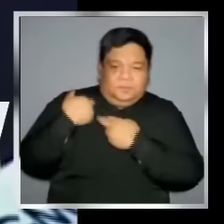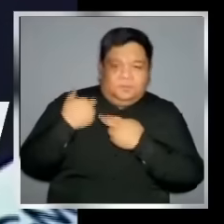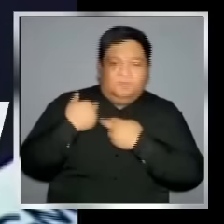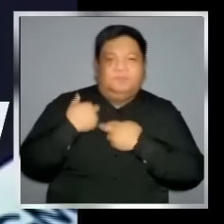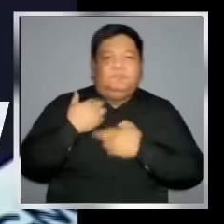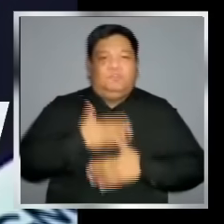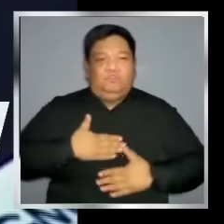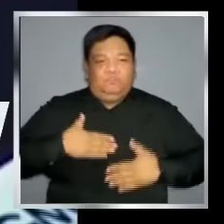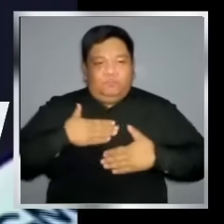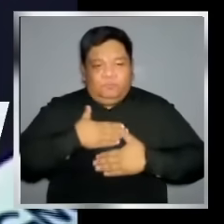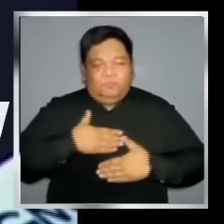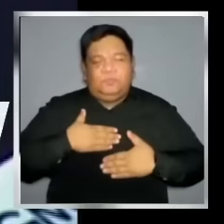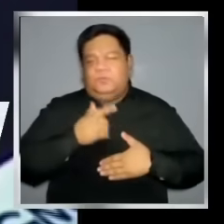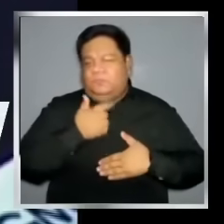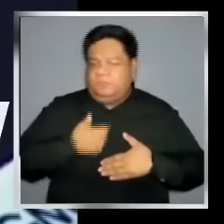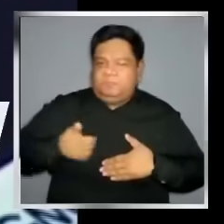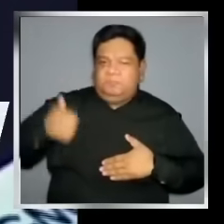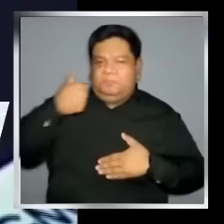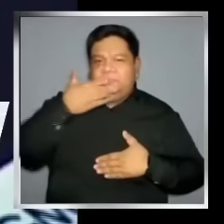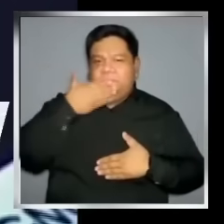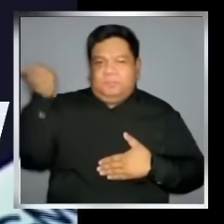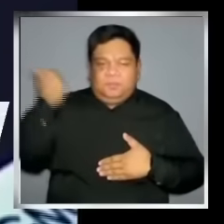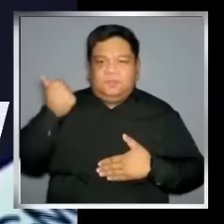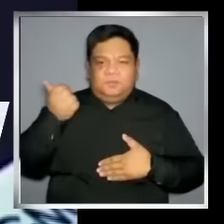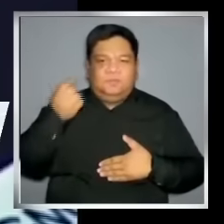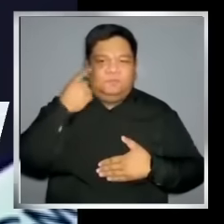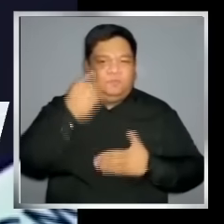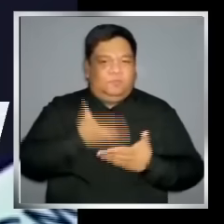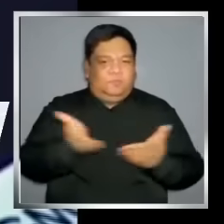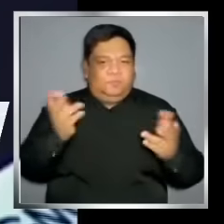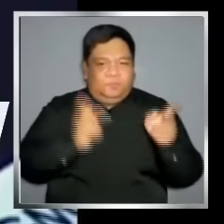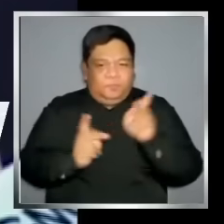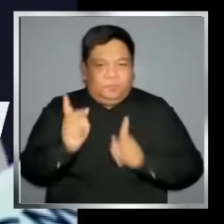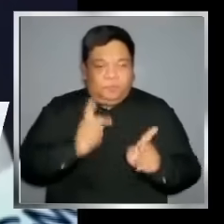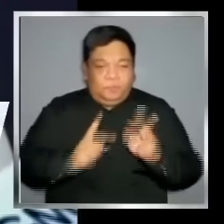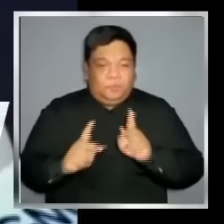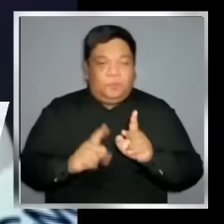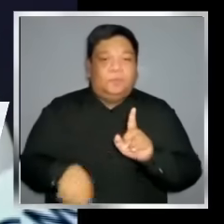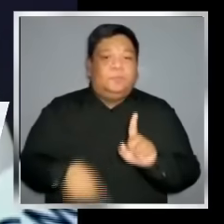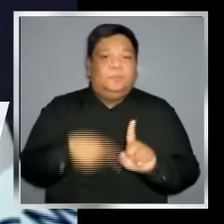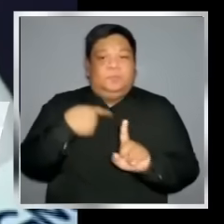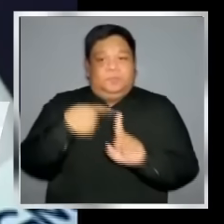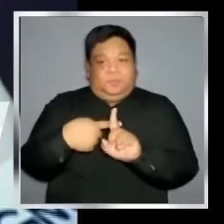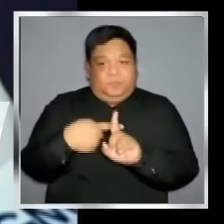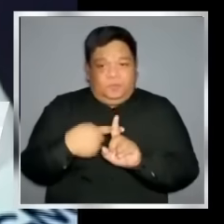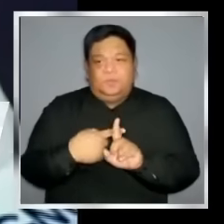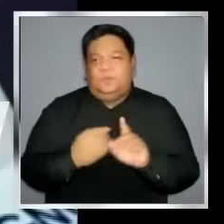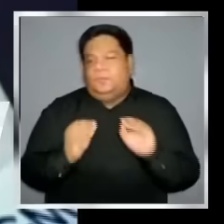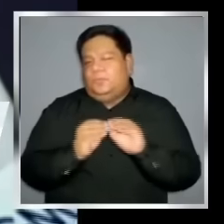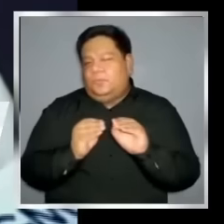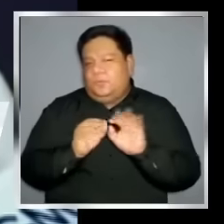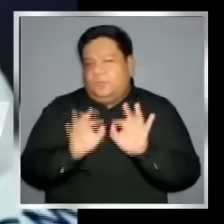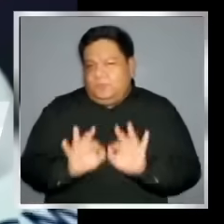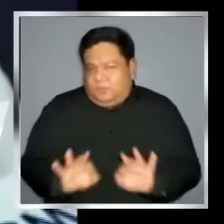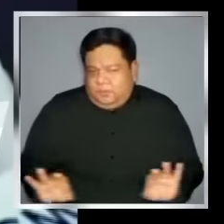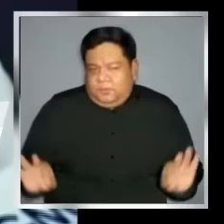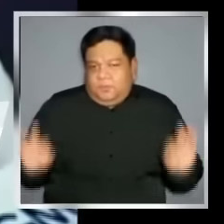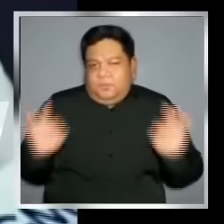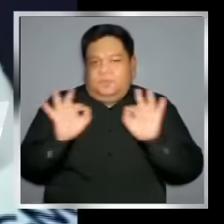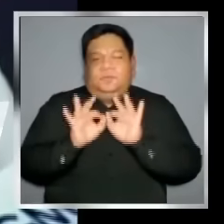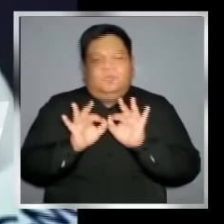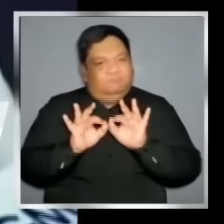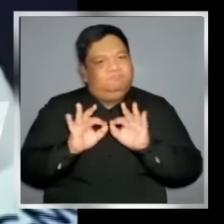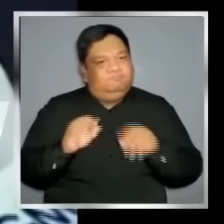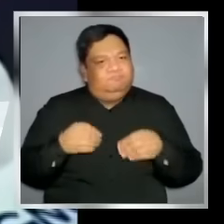we have to the public. And more importantly, to provide